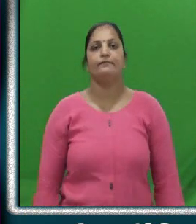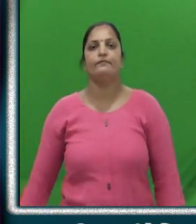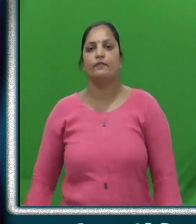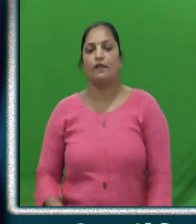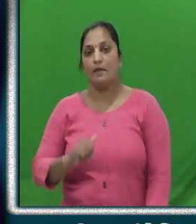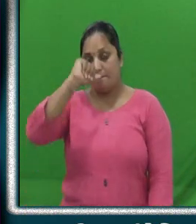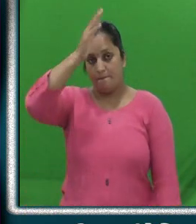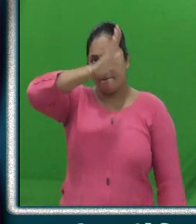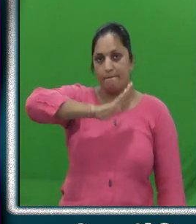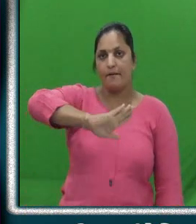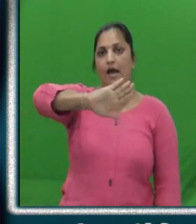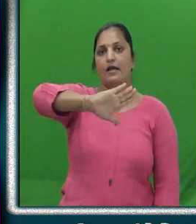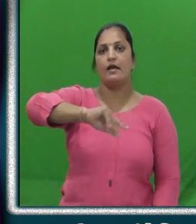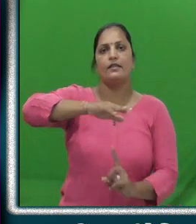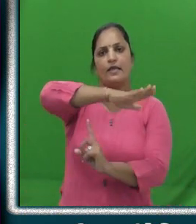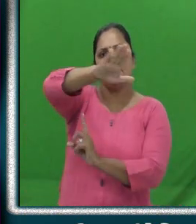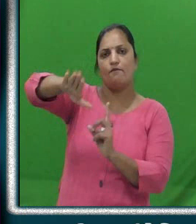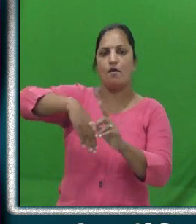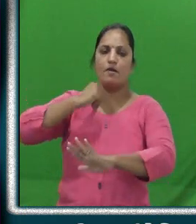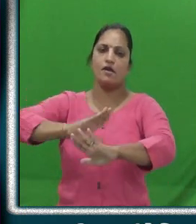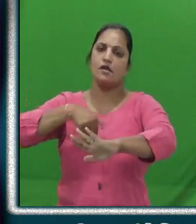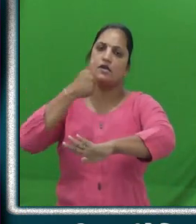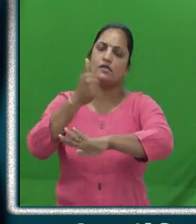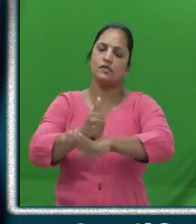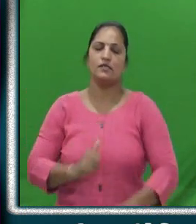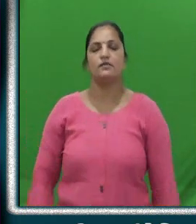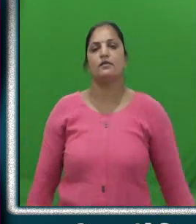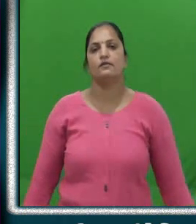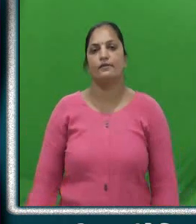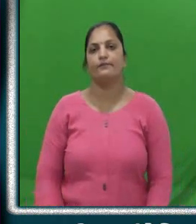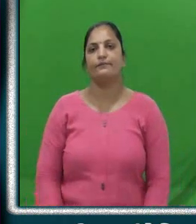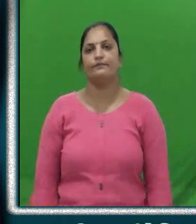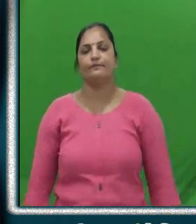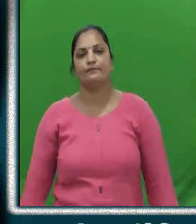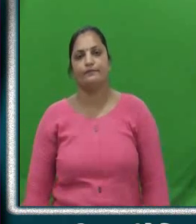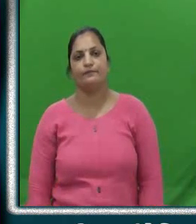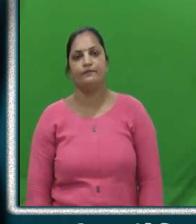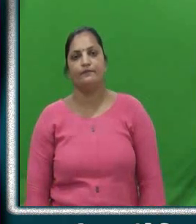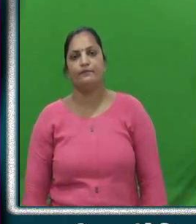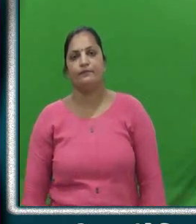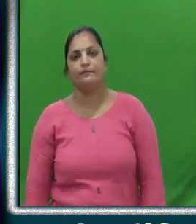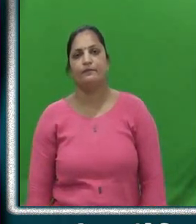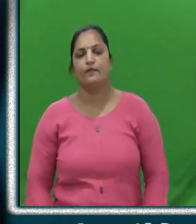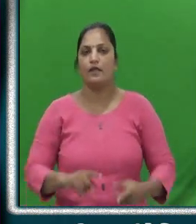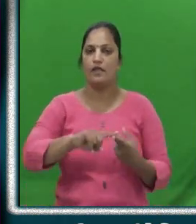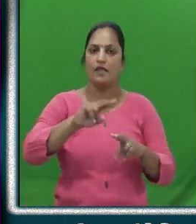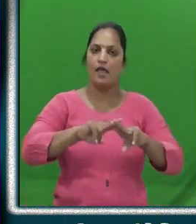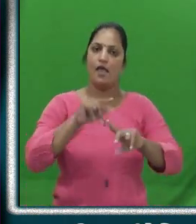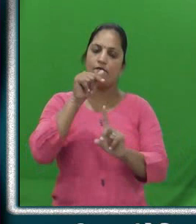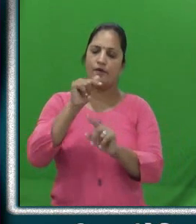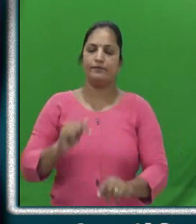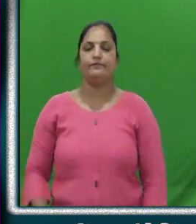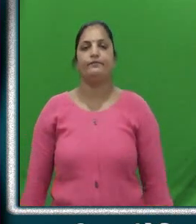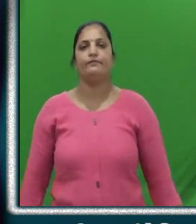ઓફ ઇન્ડિયા એટલે ભારતની સંસ્થા, એક જેનું નામ છે પર્યાવરણવાદી ભારતીય સંસ્થા. બરાબર. જેનું ટૂંકું